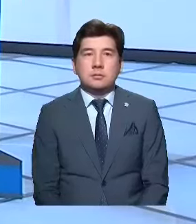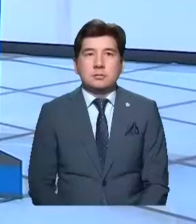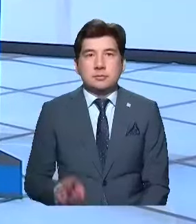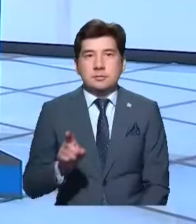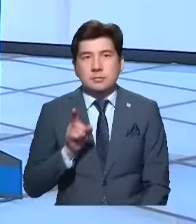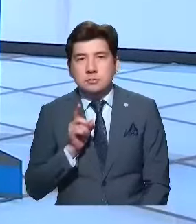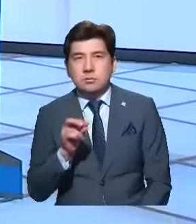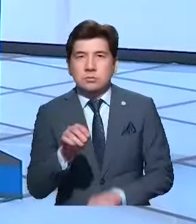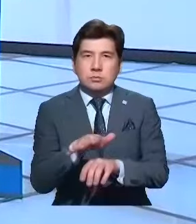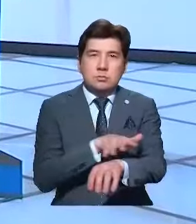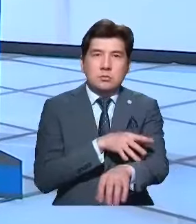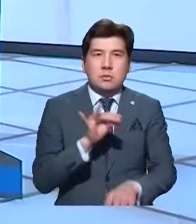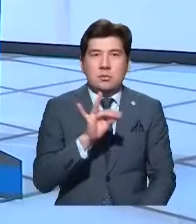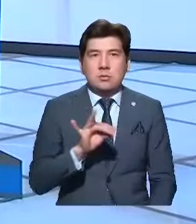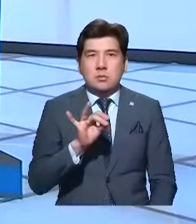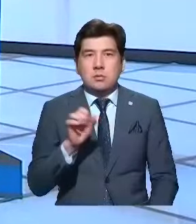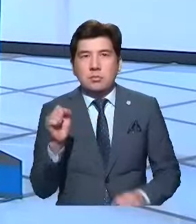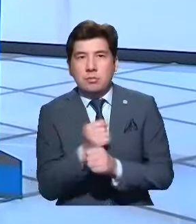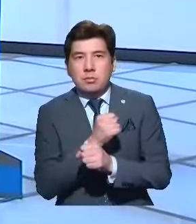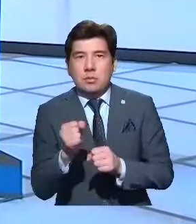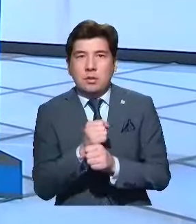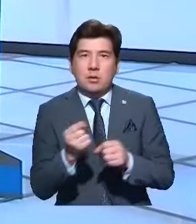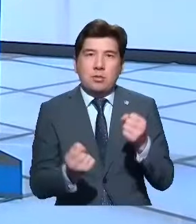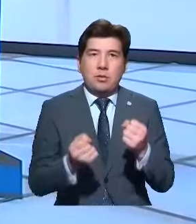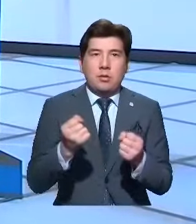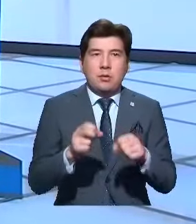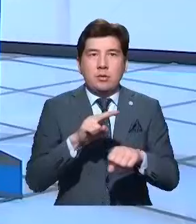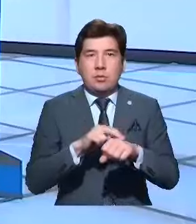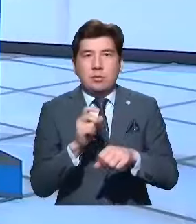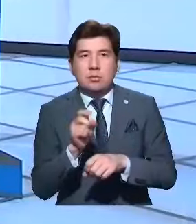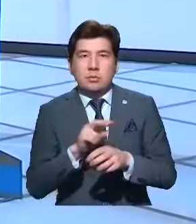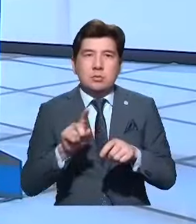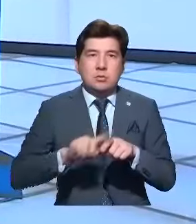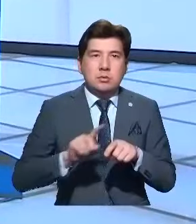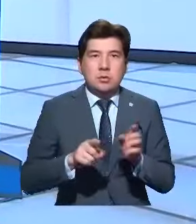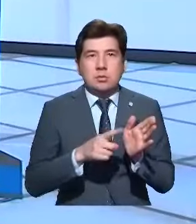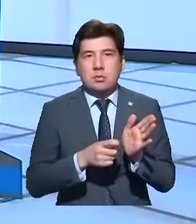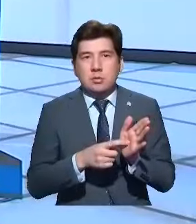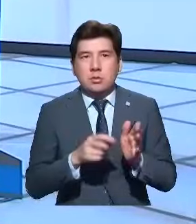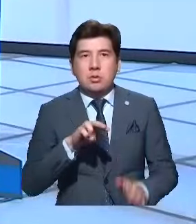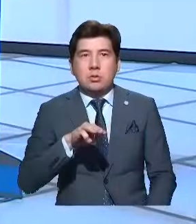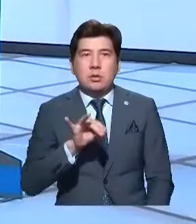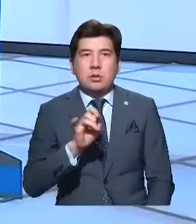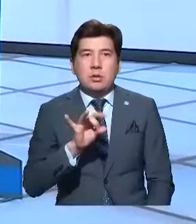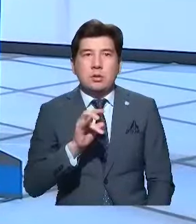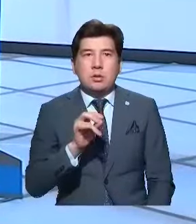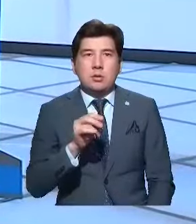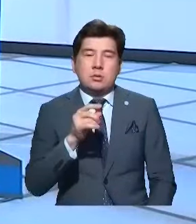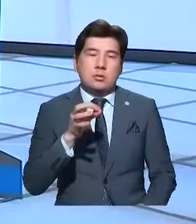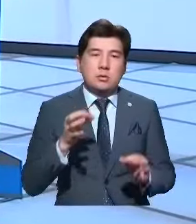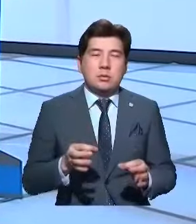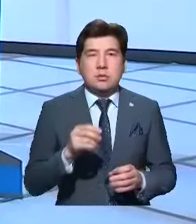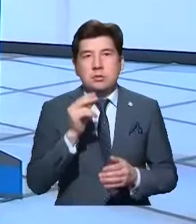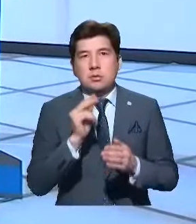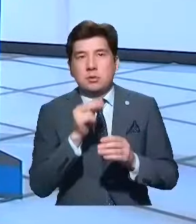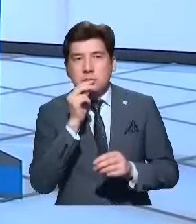Неожиданное продолжение получила история с избиением водителя скорой помощи в Караганде. Пострадавший Торегали Беркалиулы решил простить своего обидчика.